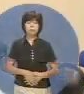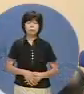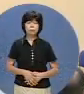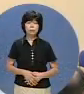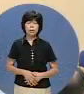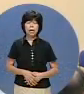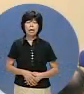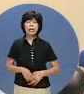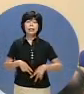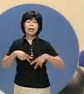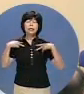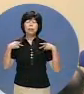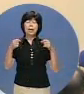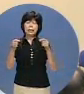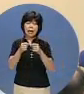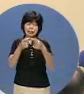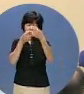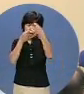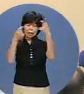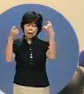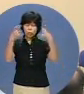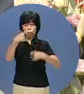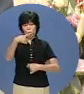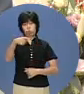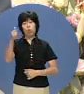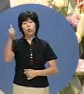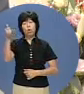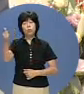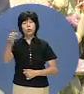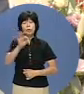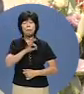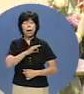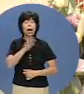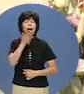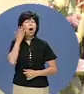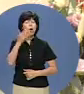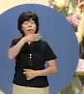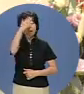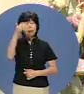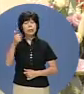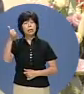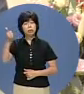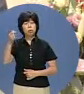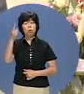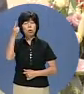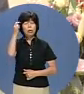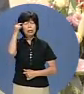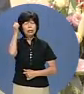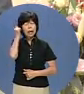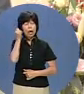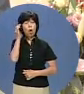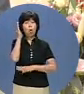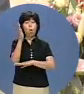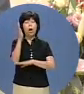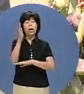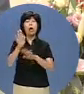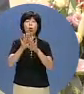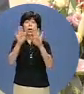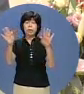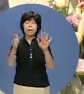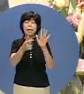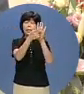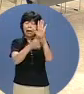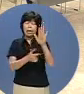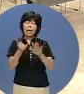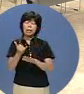この後会場では手塚山短期大学名誉教授青山茂さんによる記念講演、天